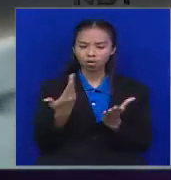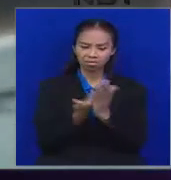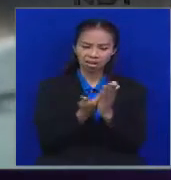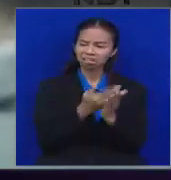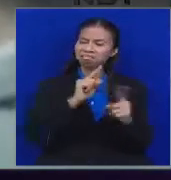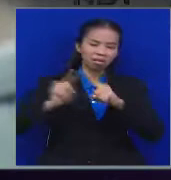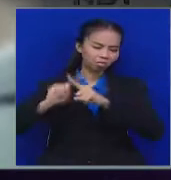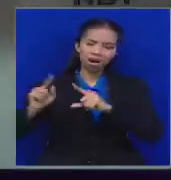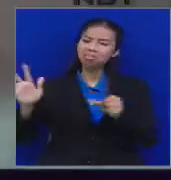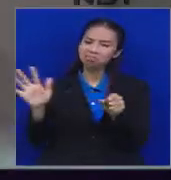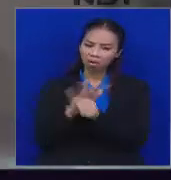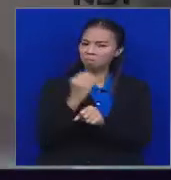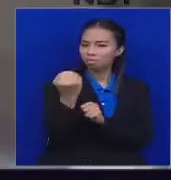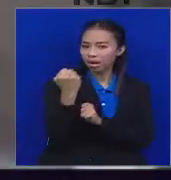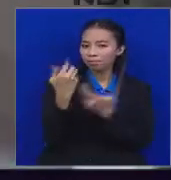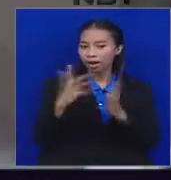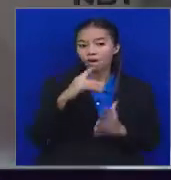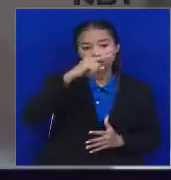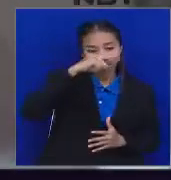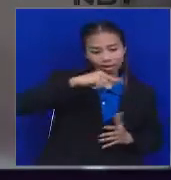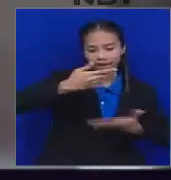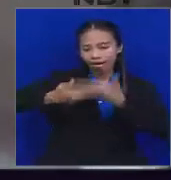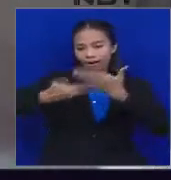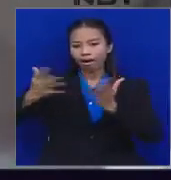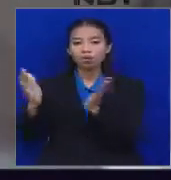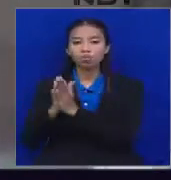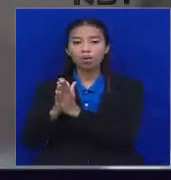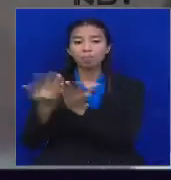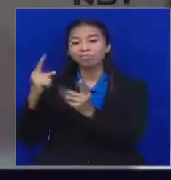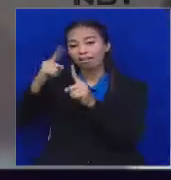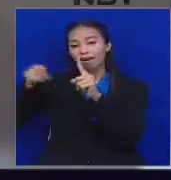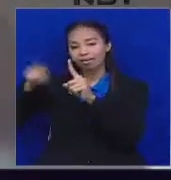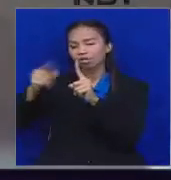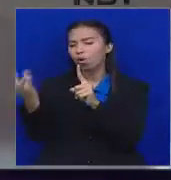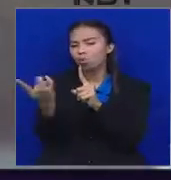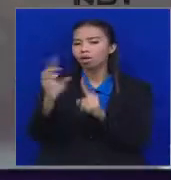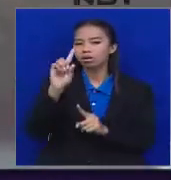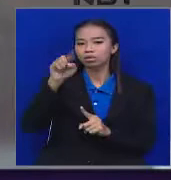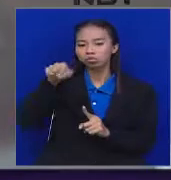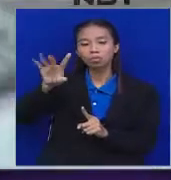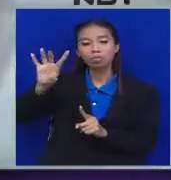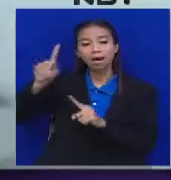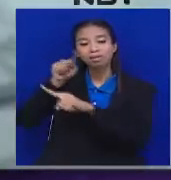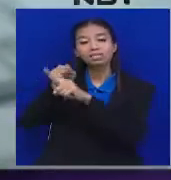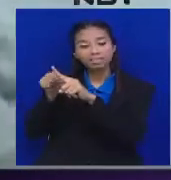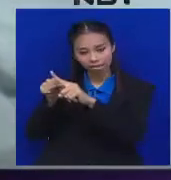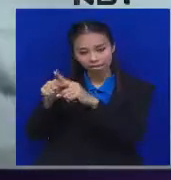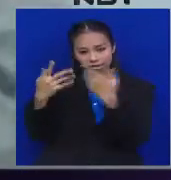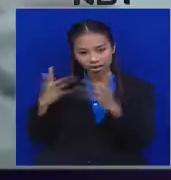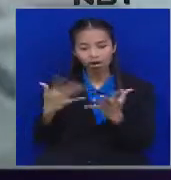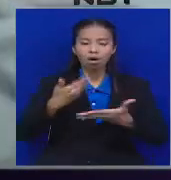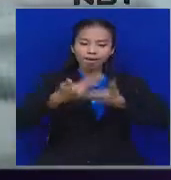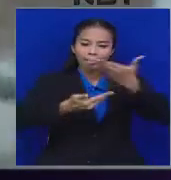ยังดีอยู่และไทยมีการค้ากับอังกฤษเพียงแค่ร้อยละ 1.8 ของมูลค่าการส่งออกทั้งหมดและมีการค้